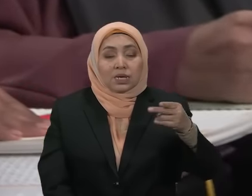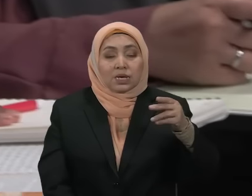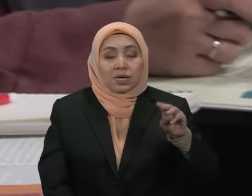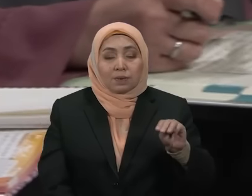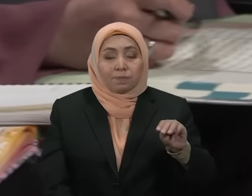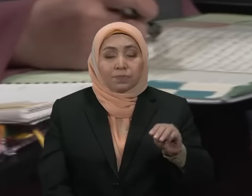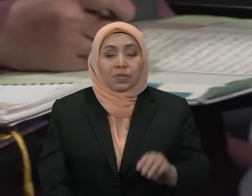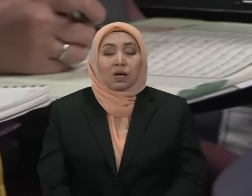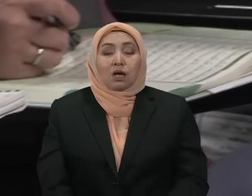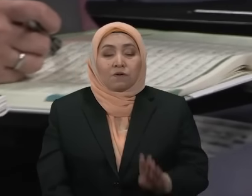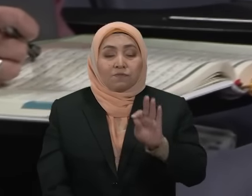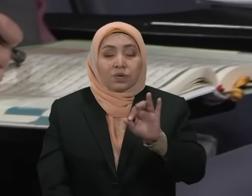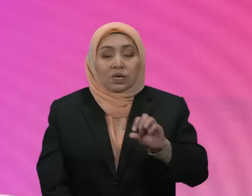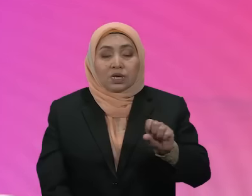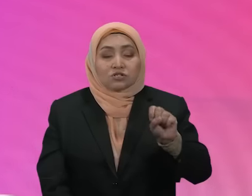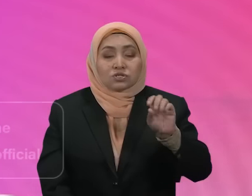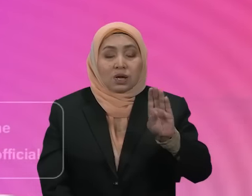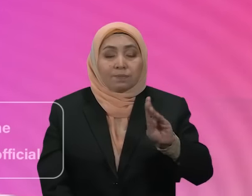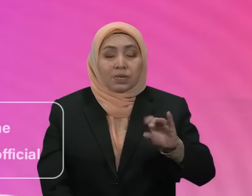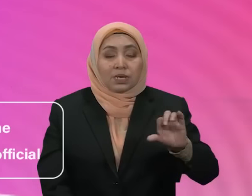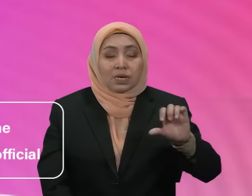amwalihim. Fi